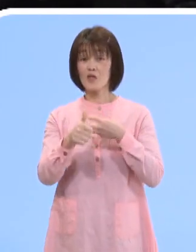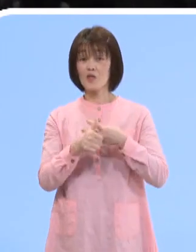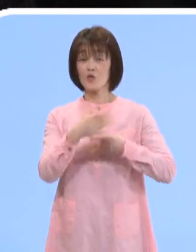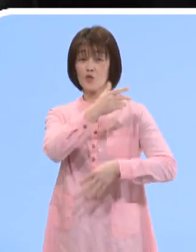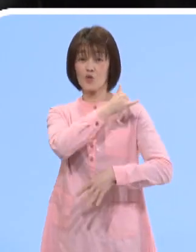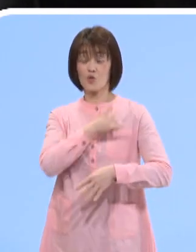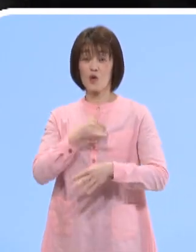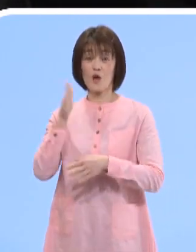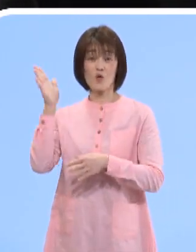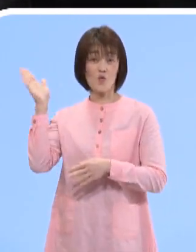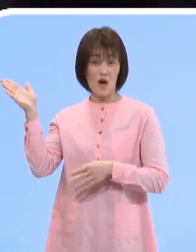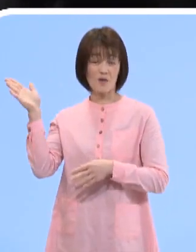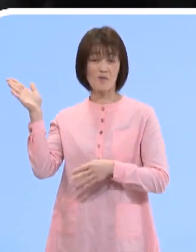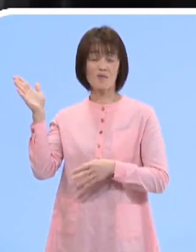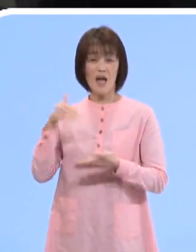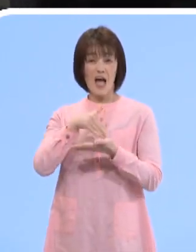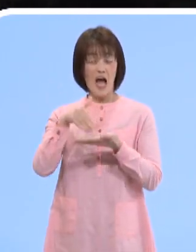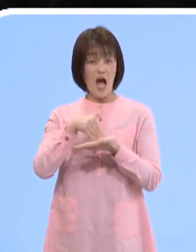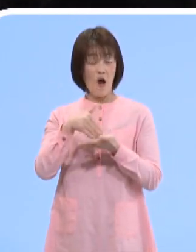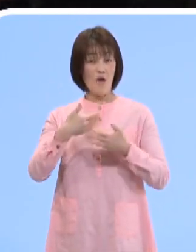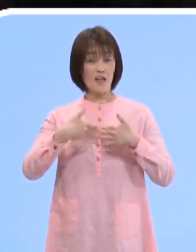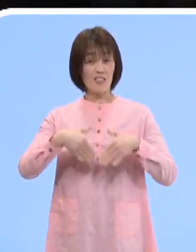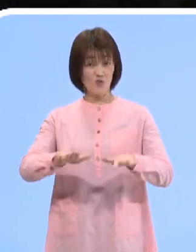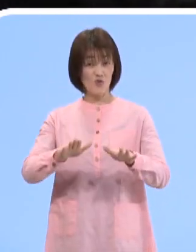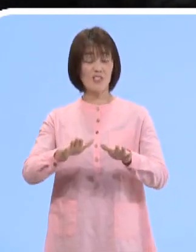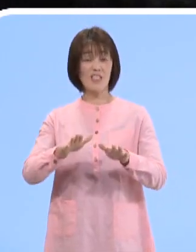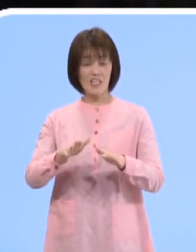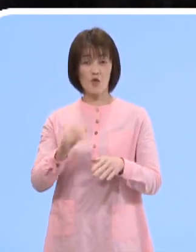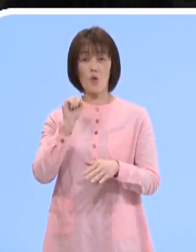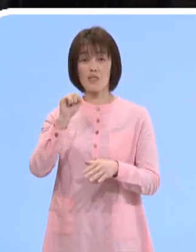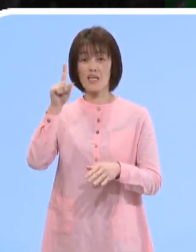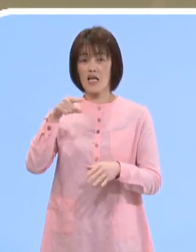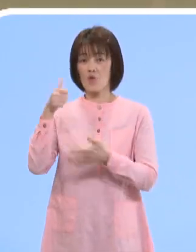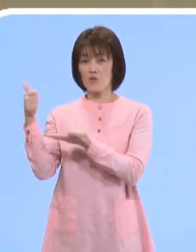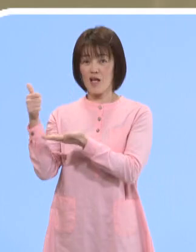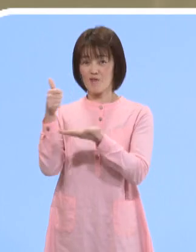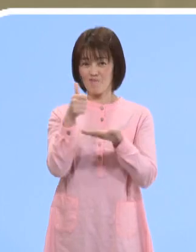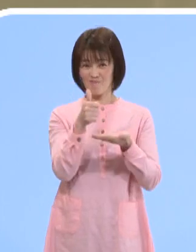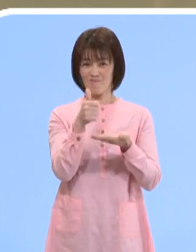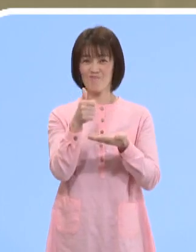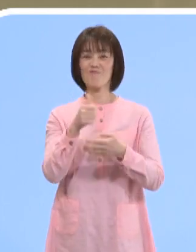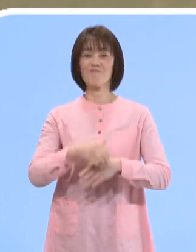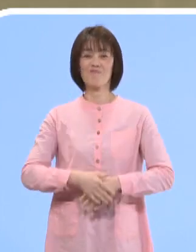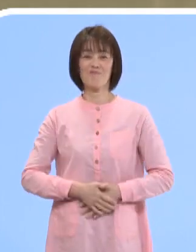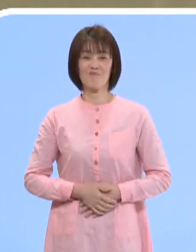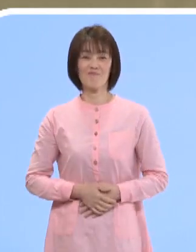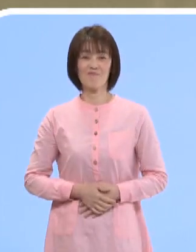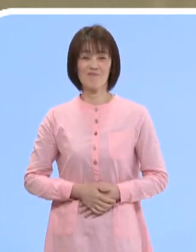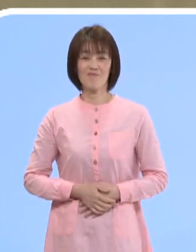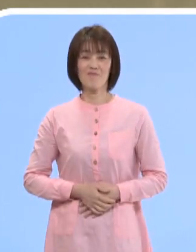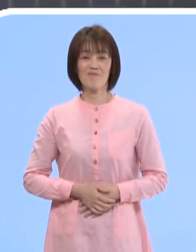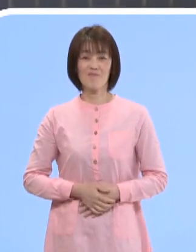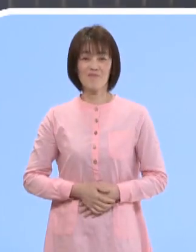主演には淡路島出身の俳優笹野高史さんを迎えました。